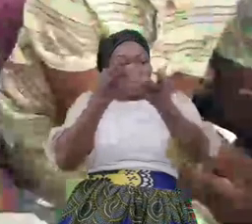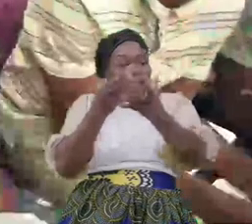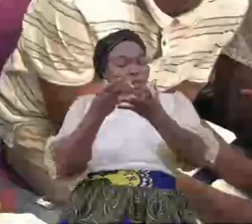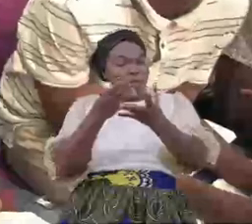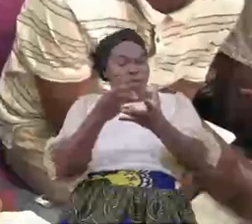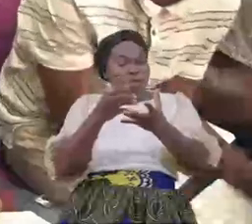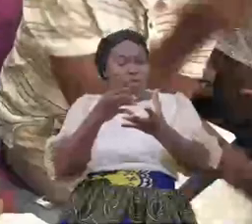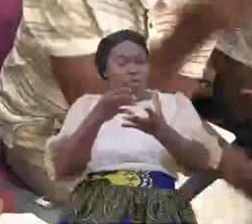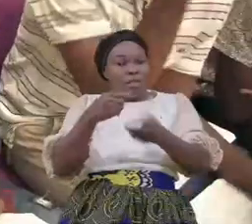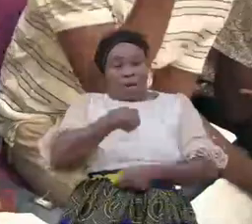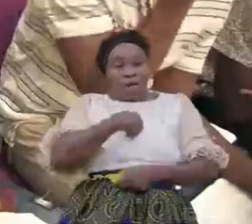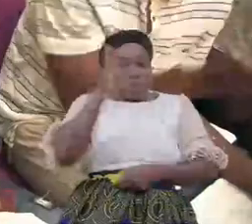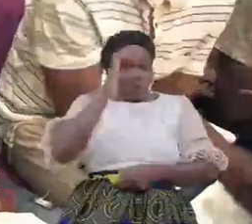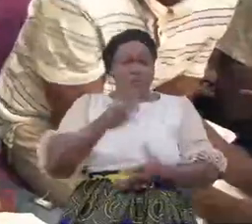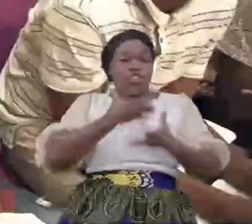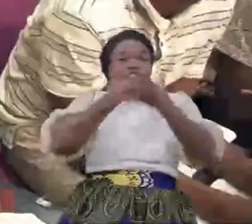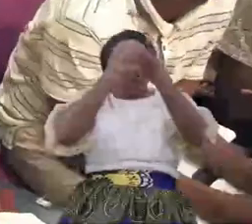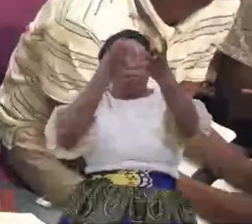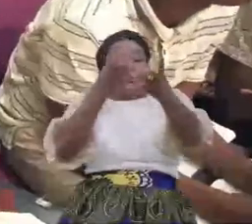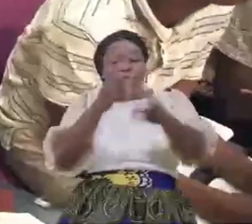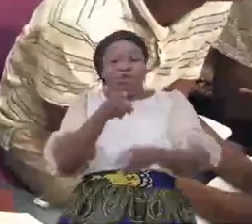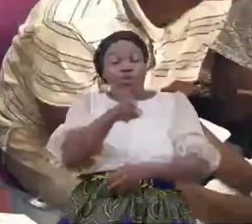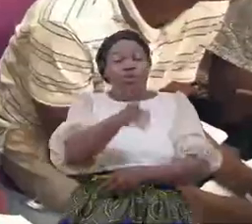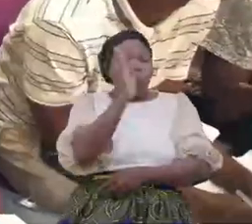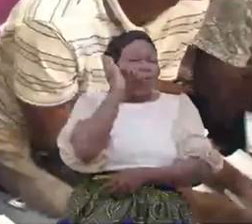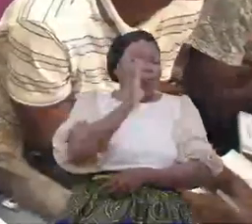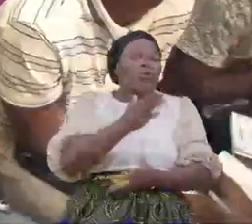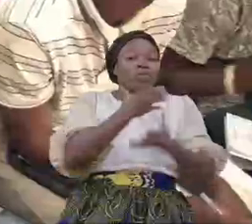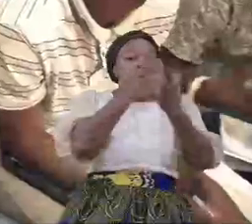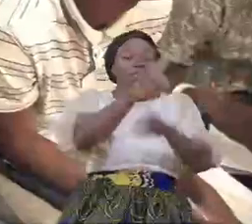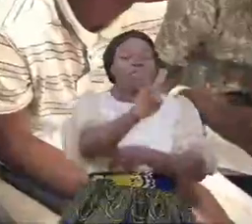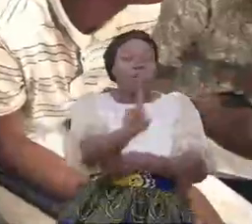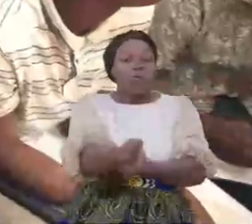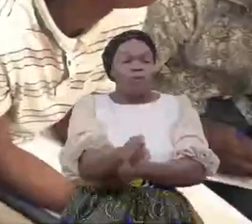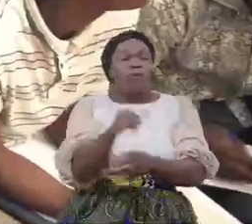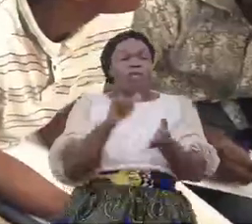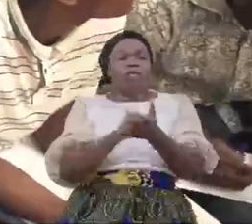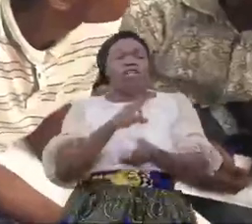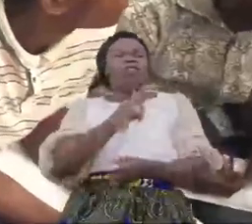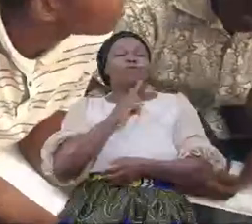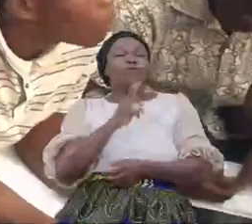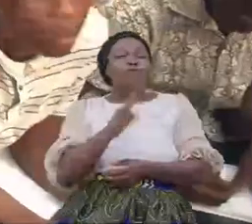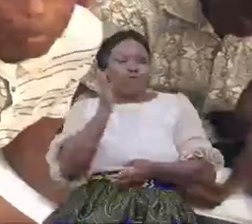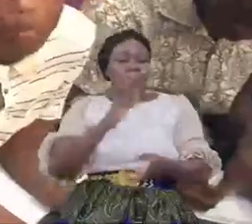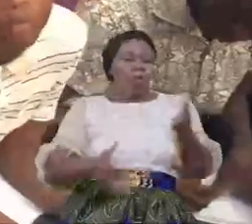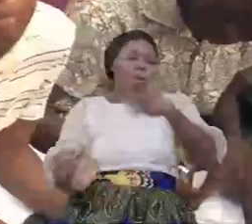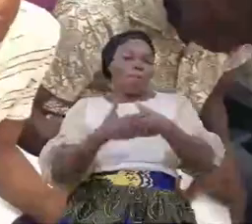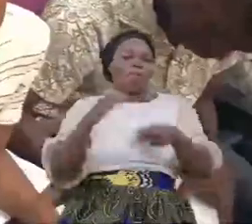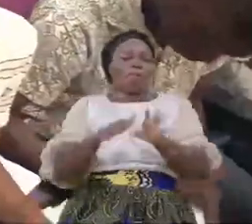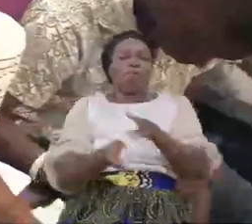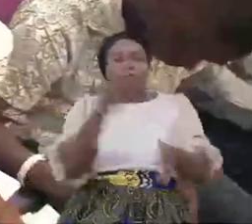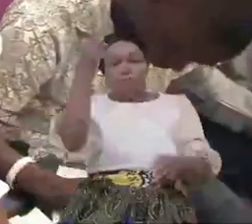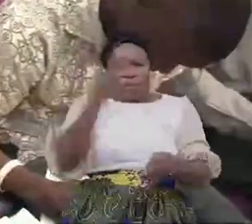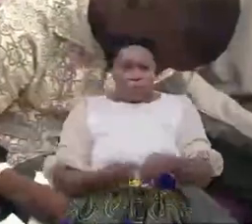cris. Je dis, moi, je vais pousser des cris. La voix là va revenir.